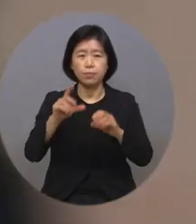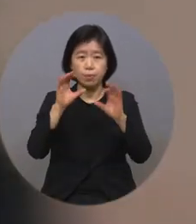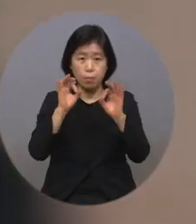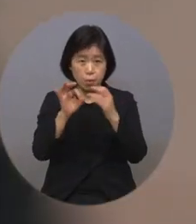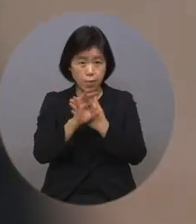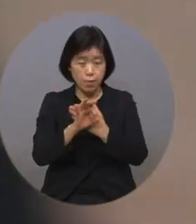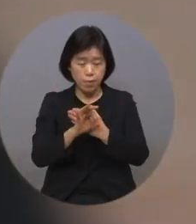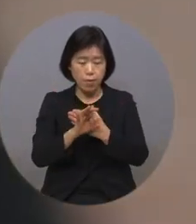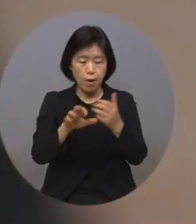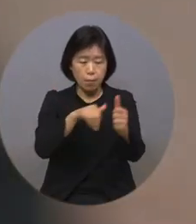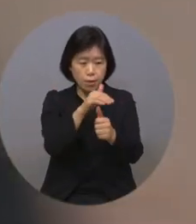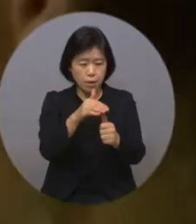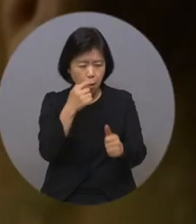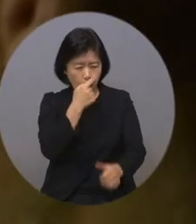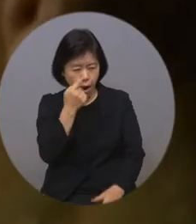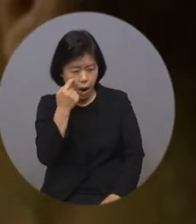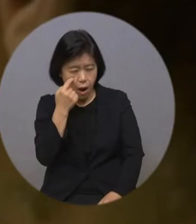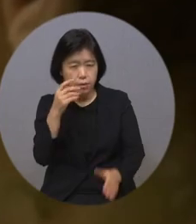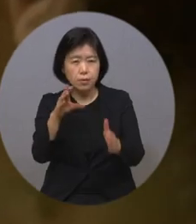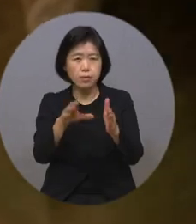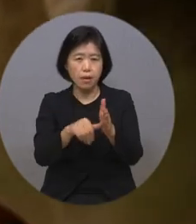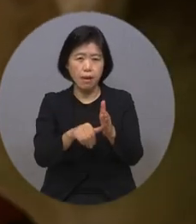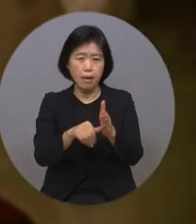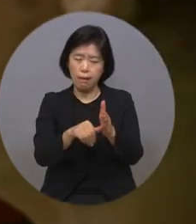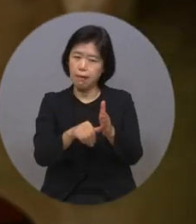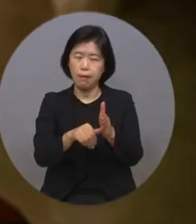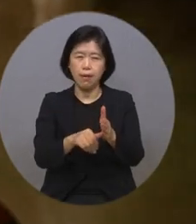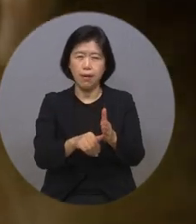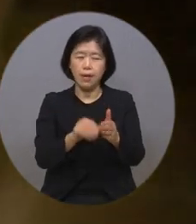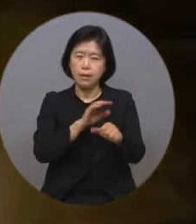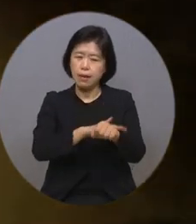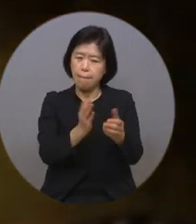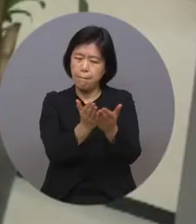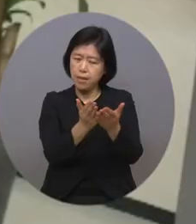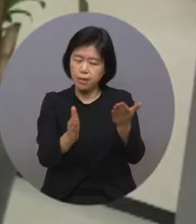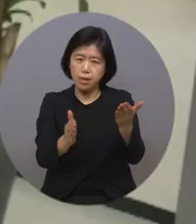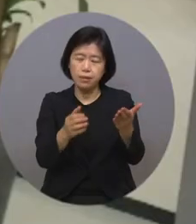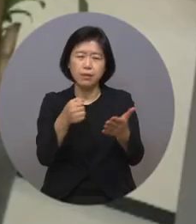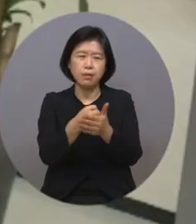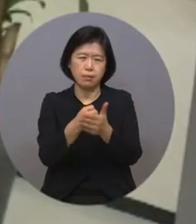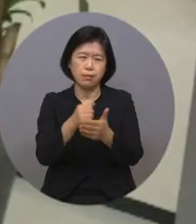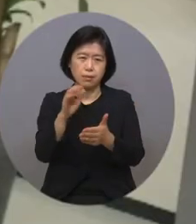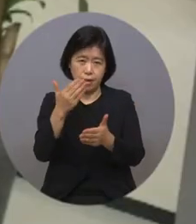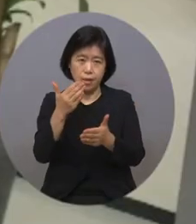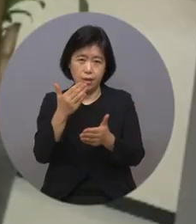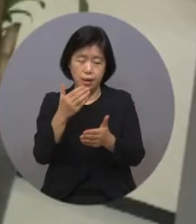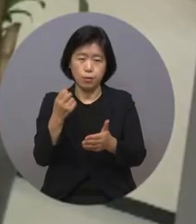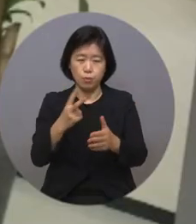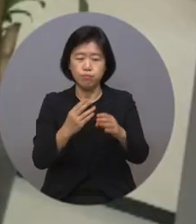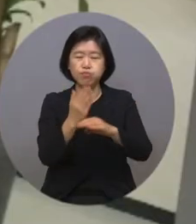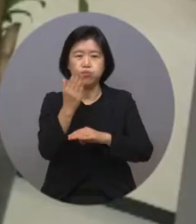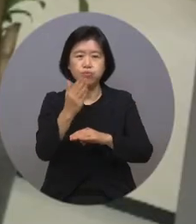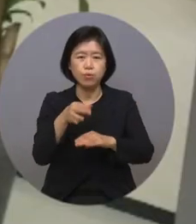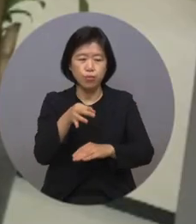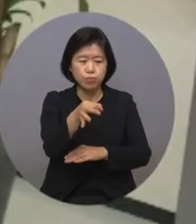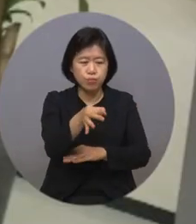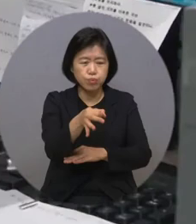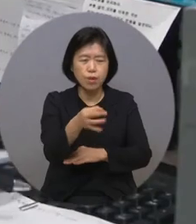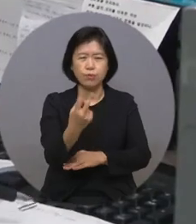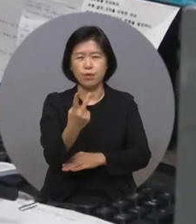확인 과정에서 적정하지 않게 지원이 결정될 거나 집행 상호 로 과 어 지급된 것으로 드러났습니다